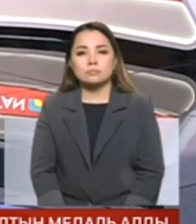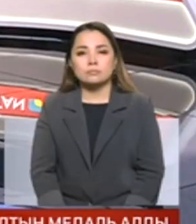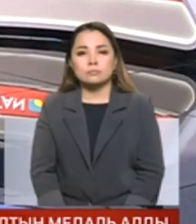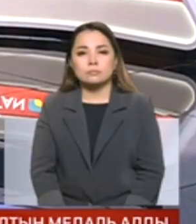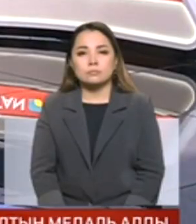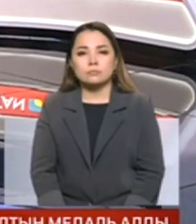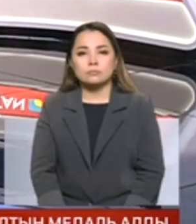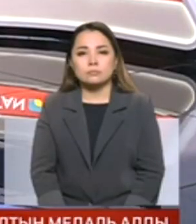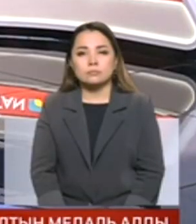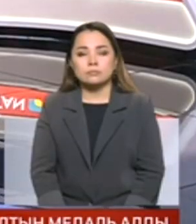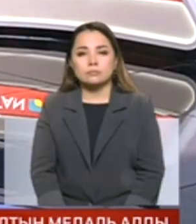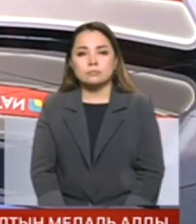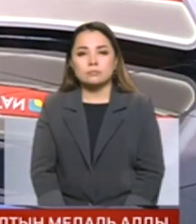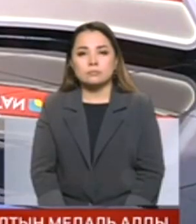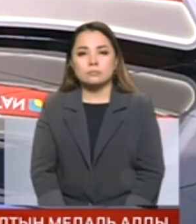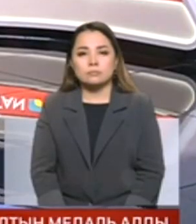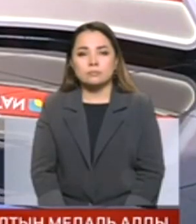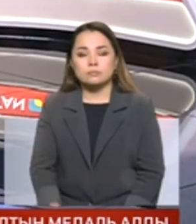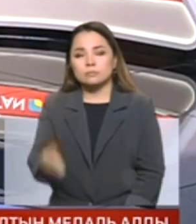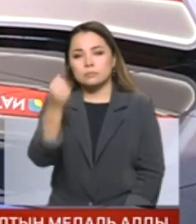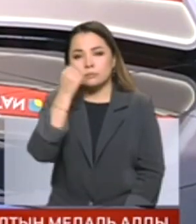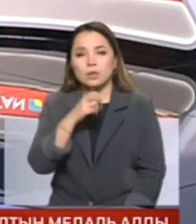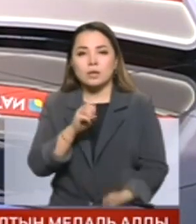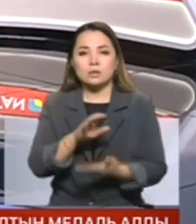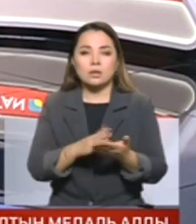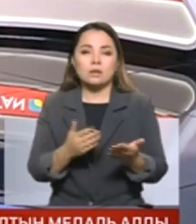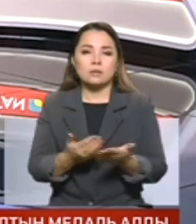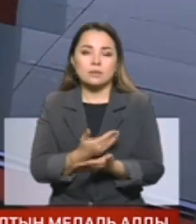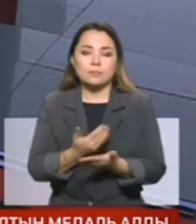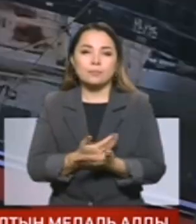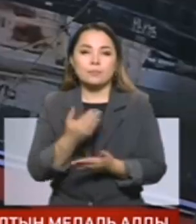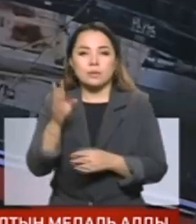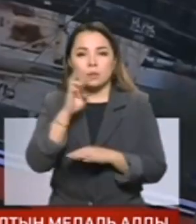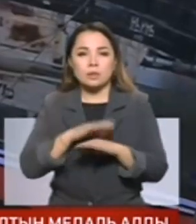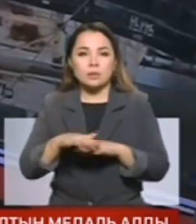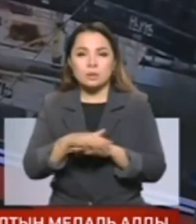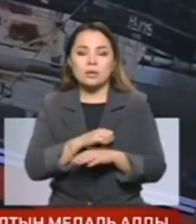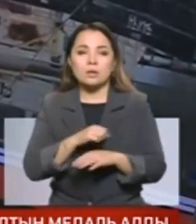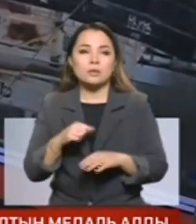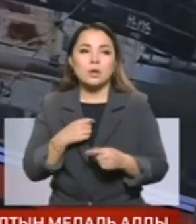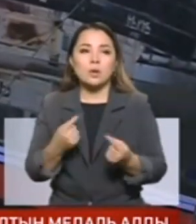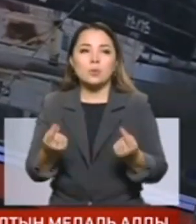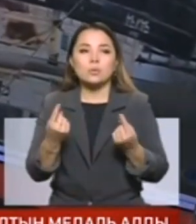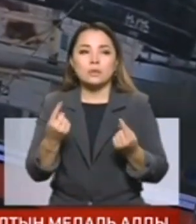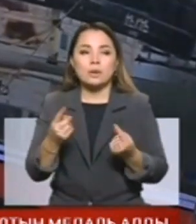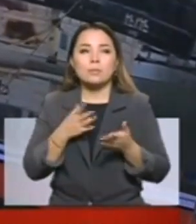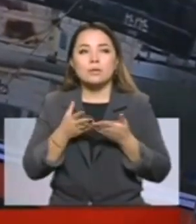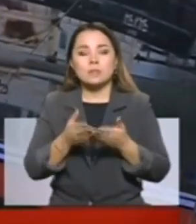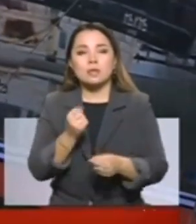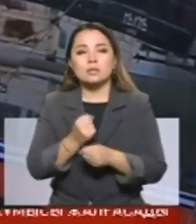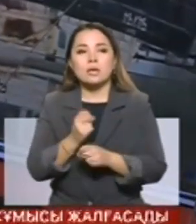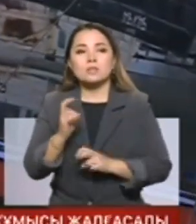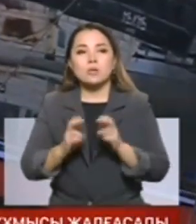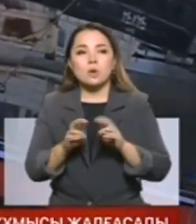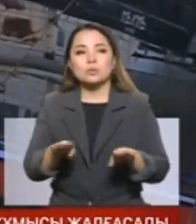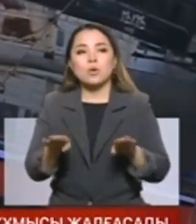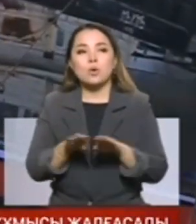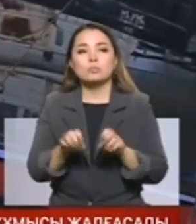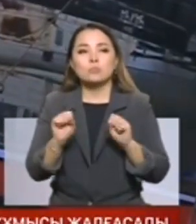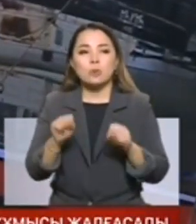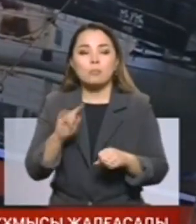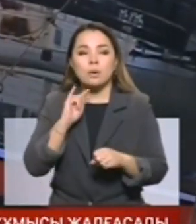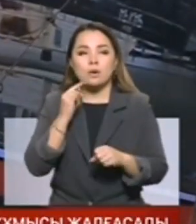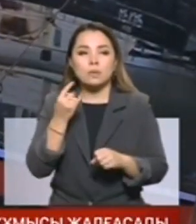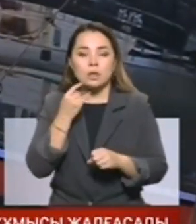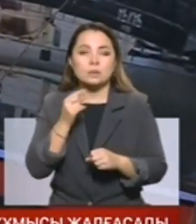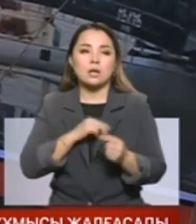Okay, Christine, thank you so much. Алғыс айтамыз, жалғастырайық. Еліміздегі ең көне кеме жөндеу зауыты жабылуы мүмкін.